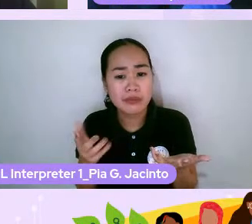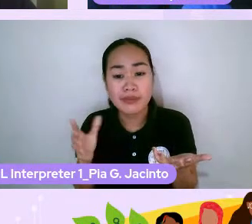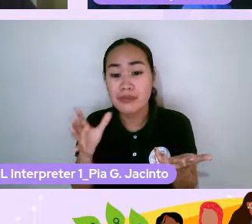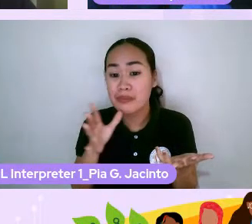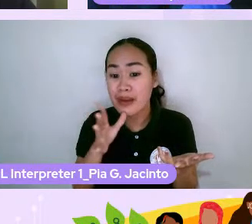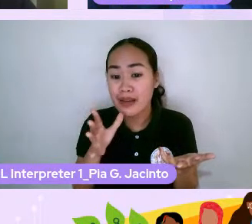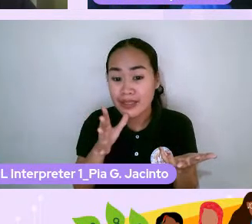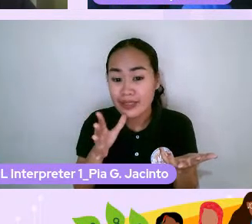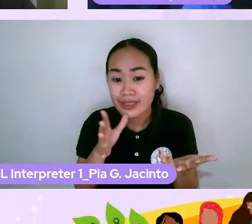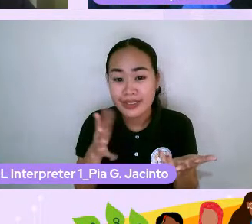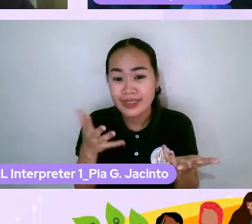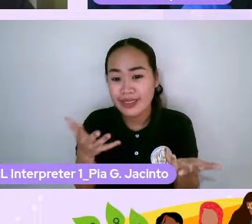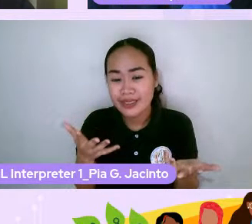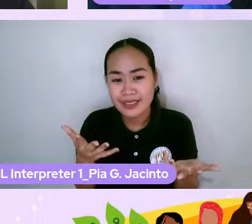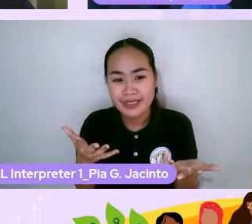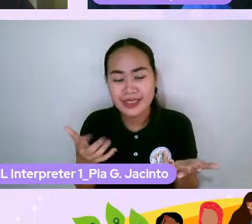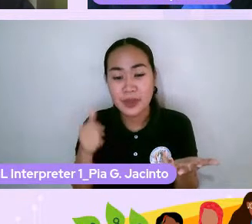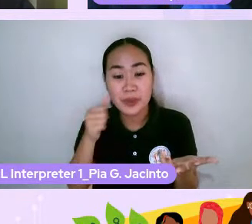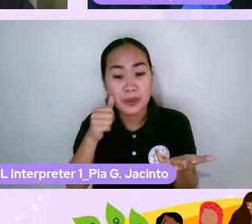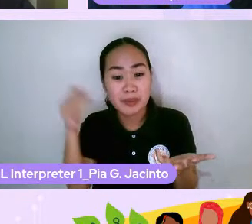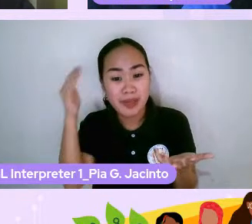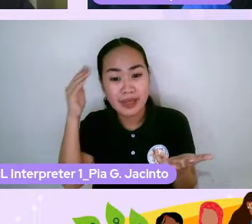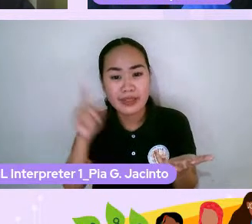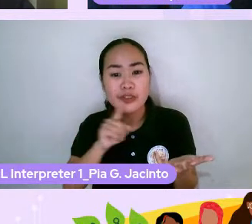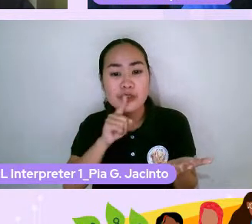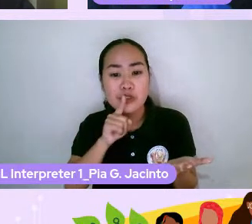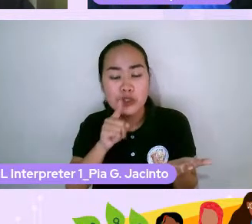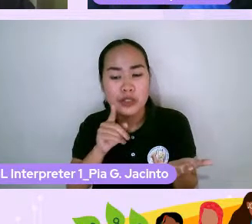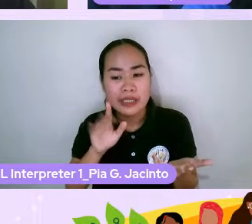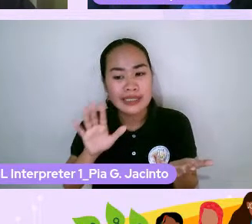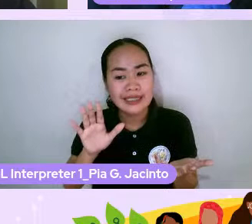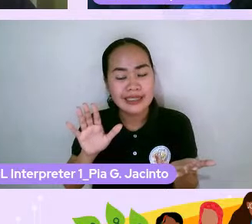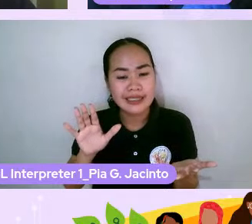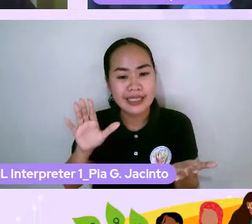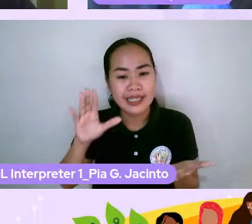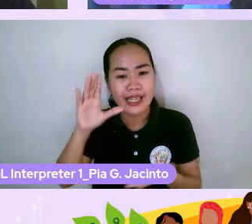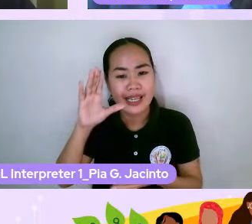mga kababaihan sa kanila pong mga anak sila